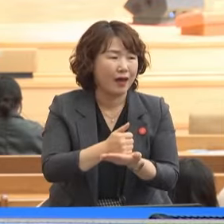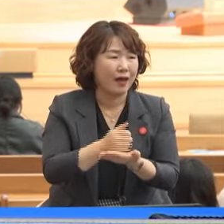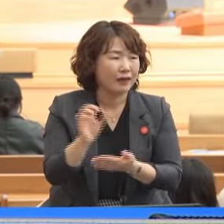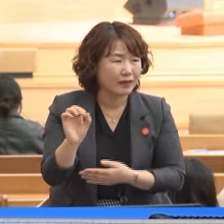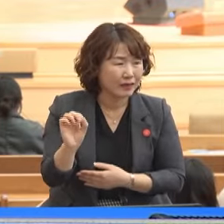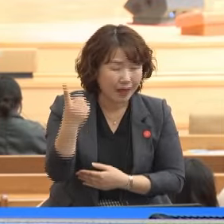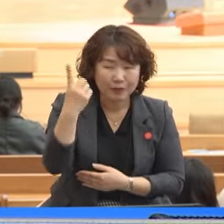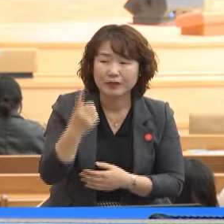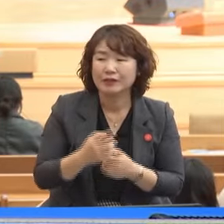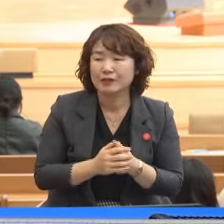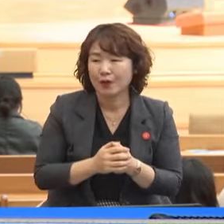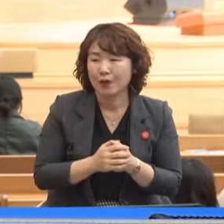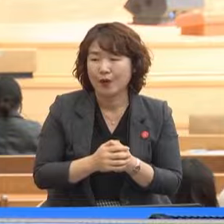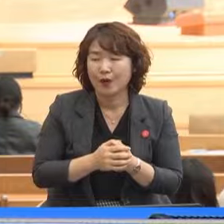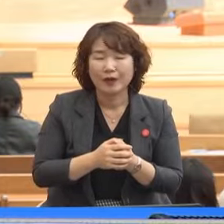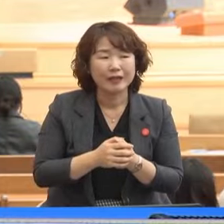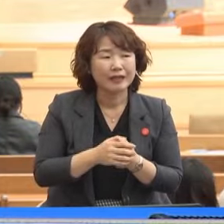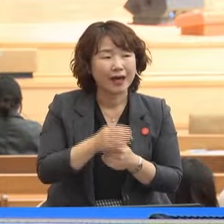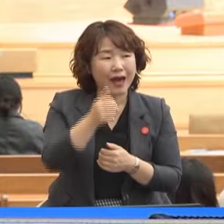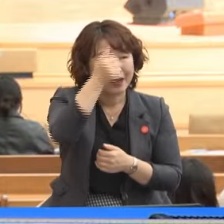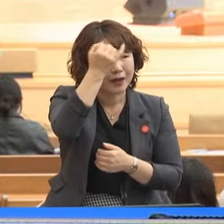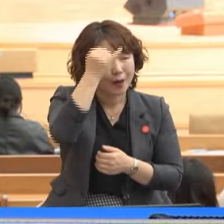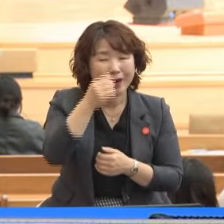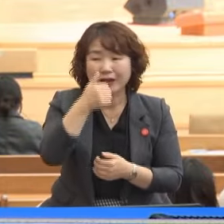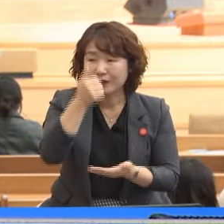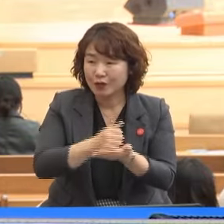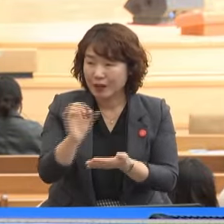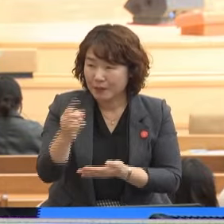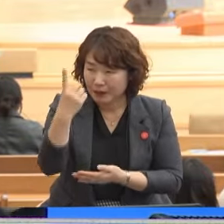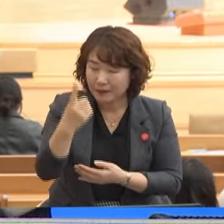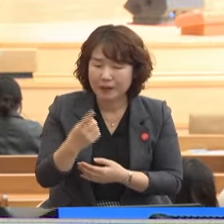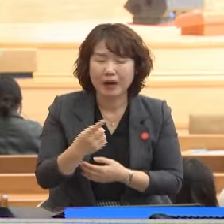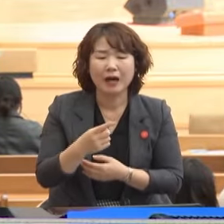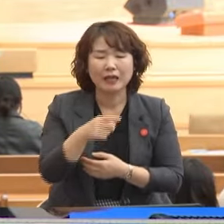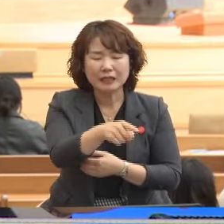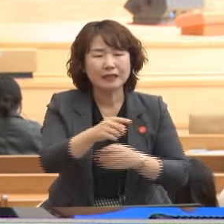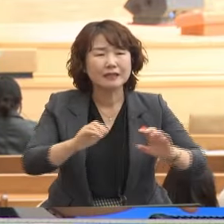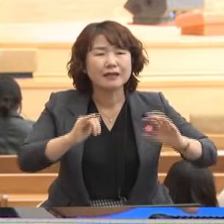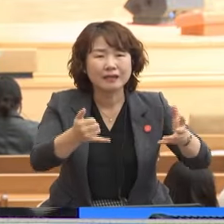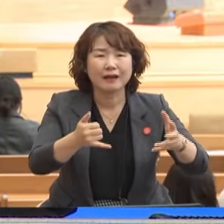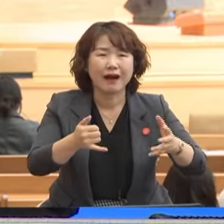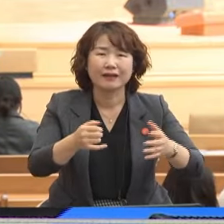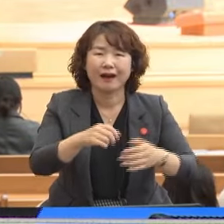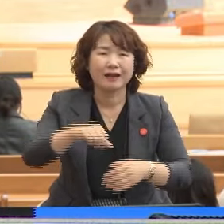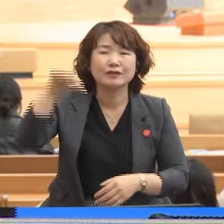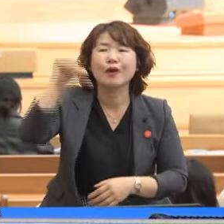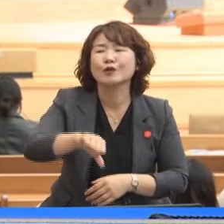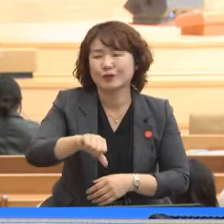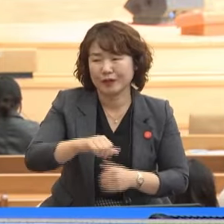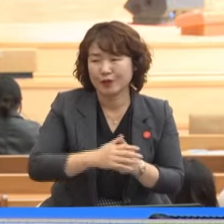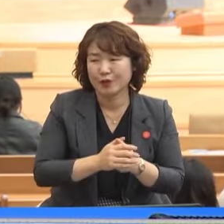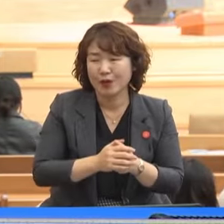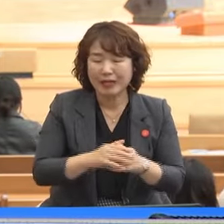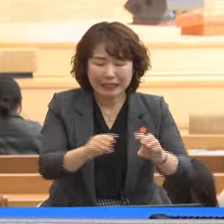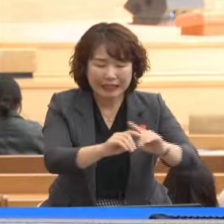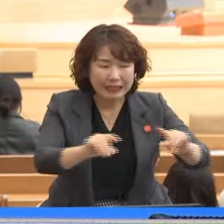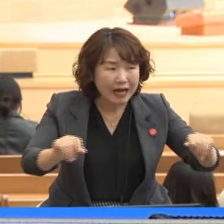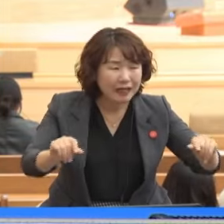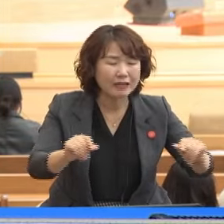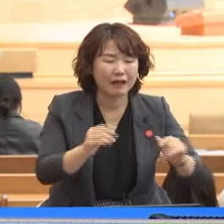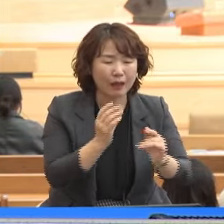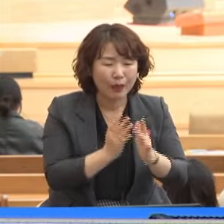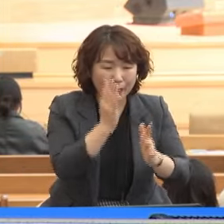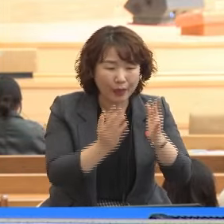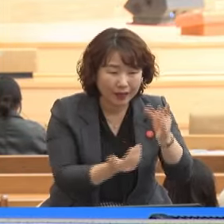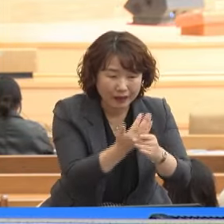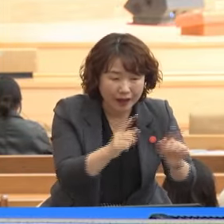가니까. 에덴 동산의 인간이 범죄함으로 말미암아 피조세계는 악변하였습니다. 땅은 가시와 엉겅퀴를